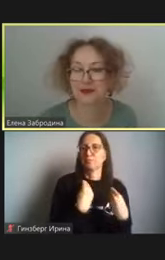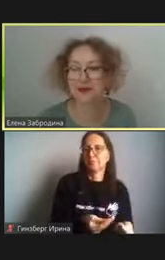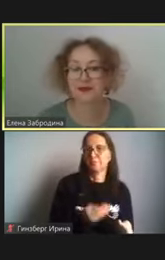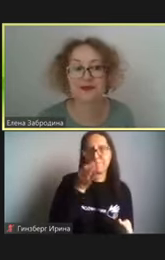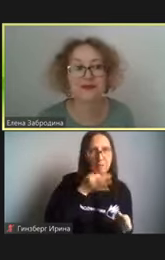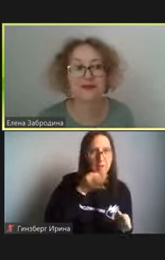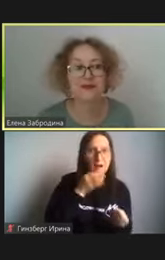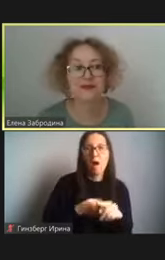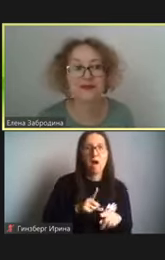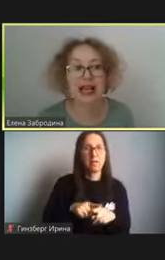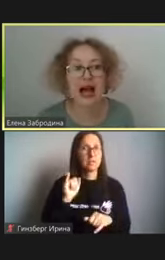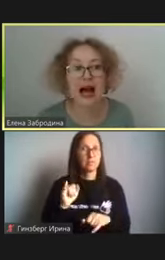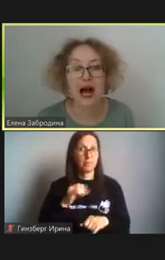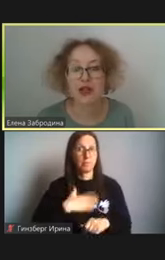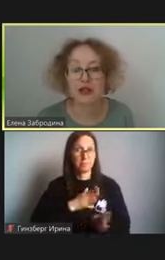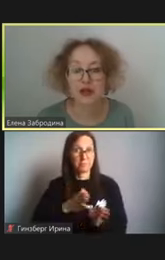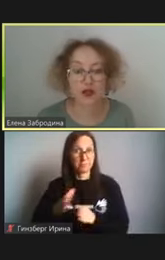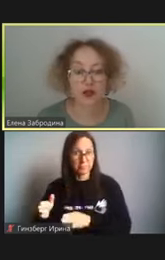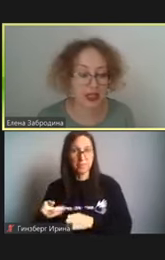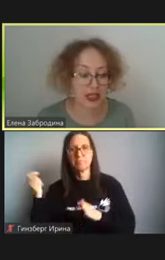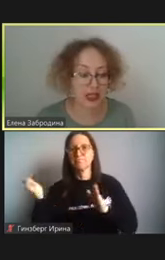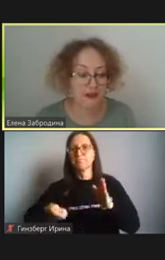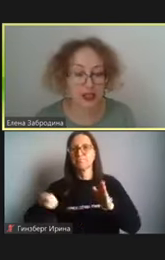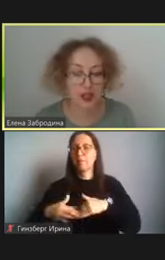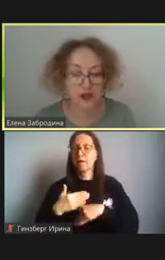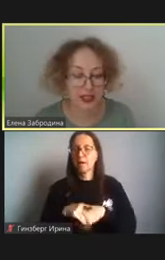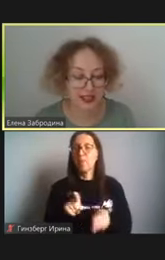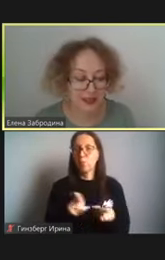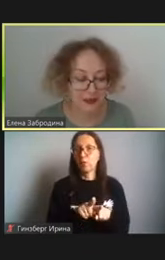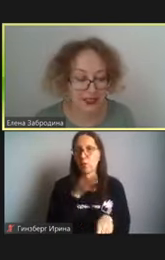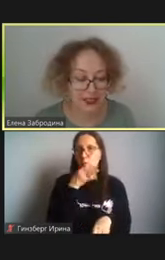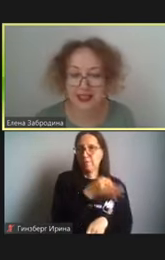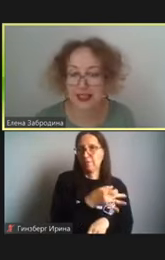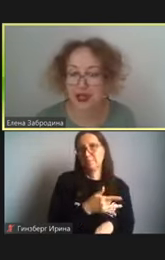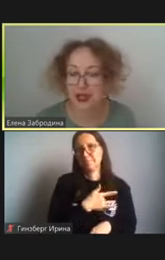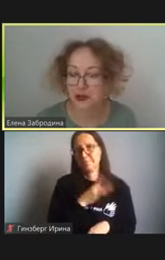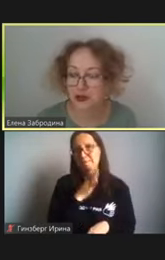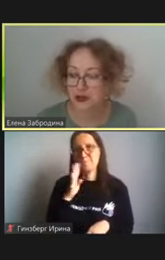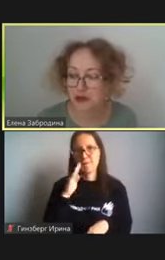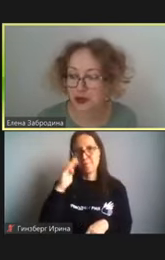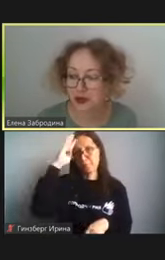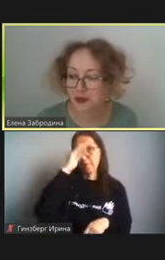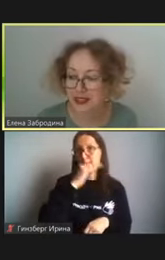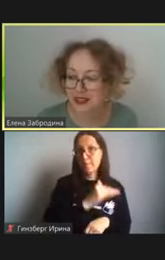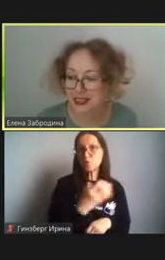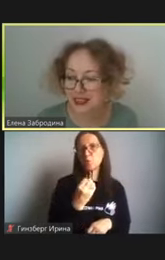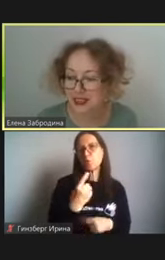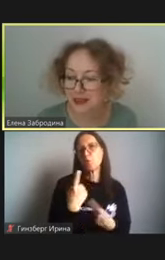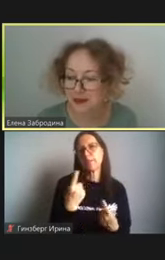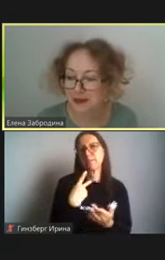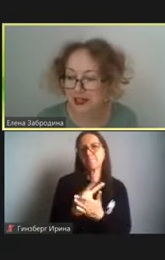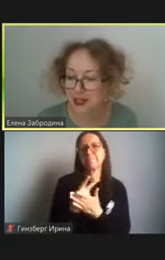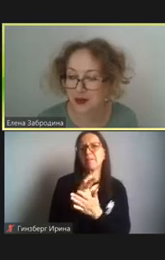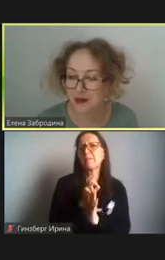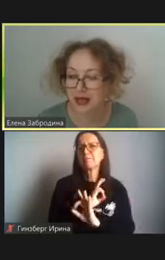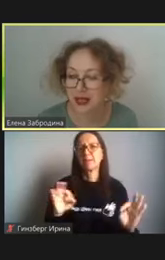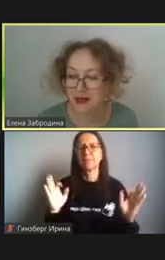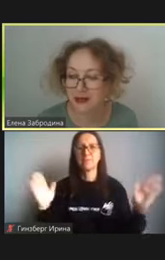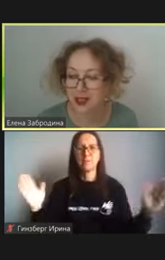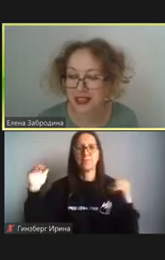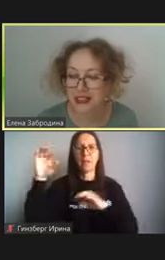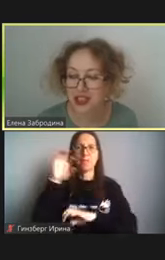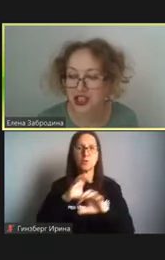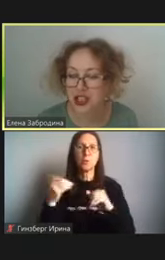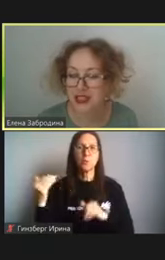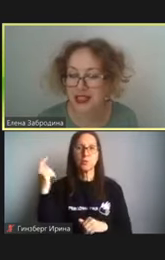мальчику. Ну что ж, и еще один прекрасный натюрморт Снейдерса покажу вам.